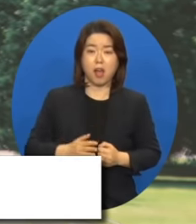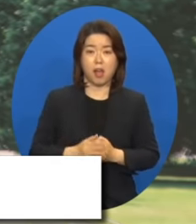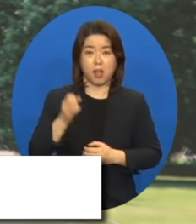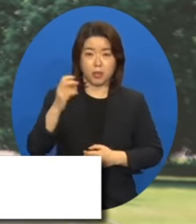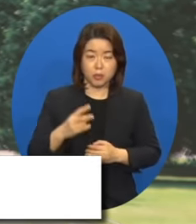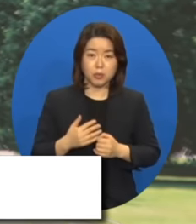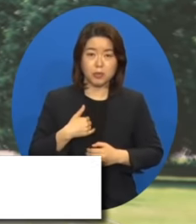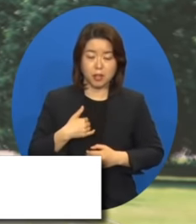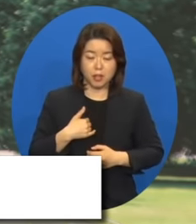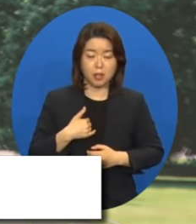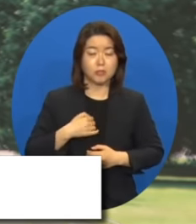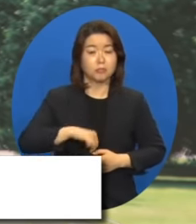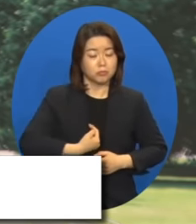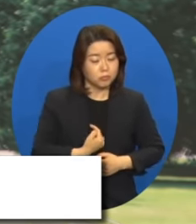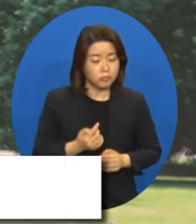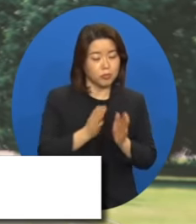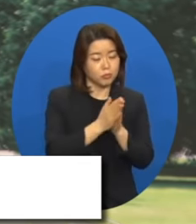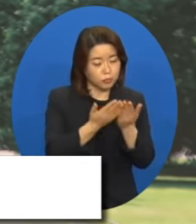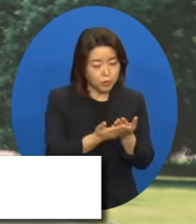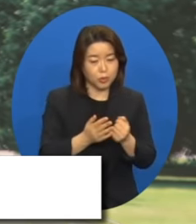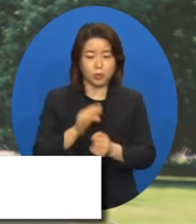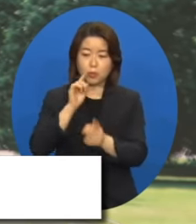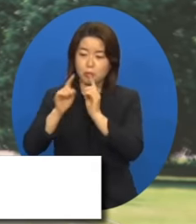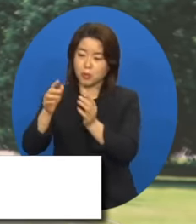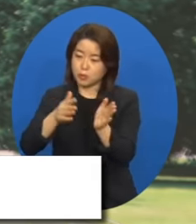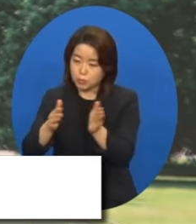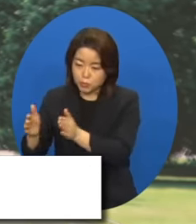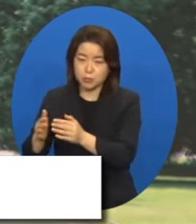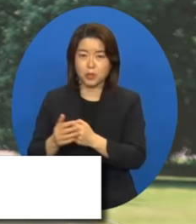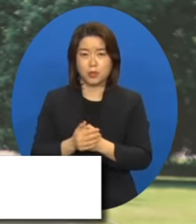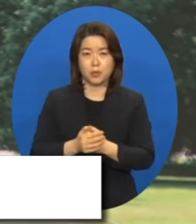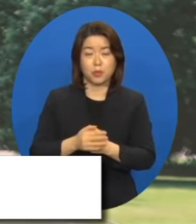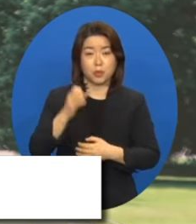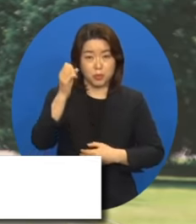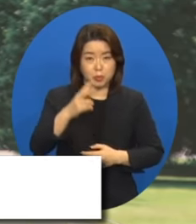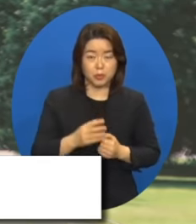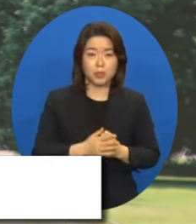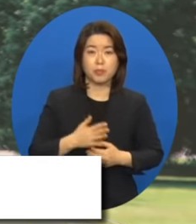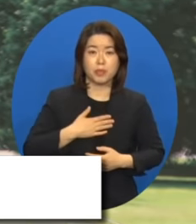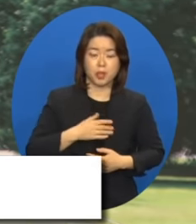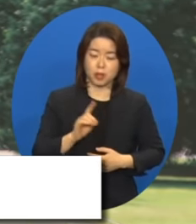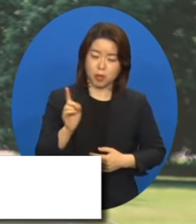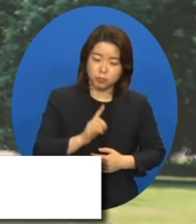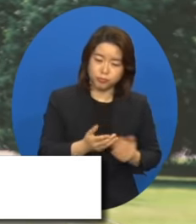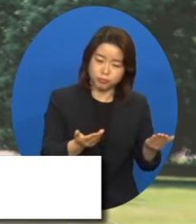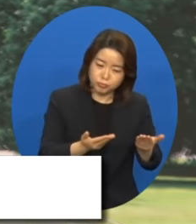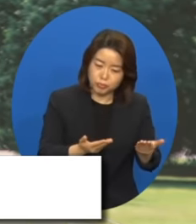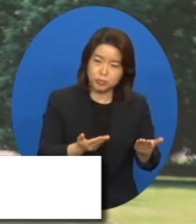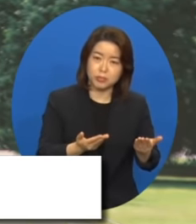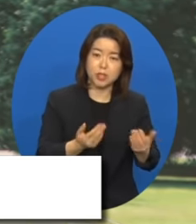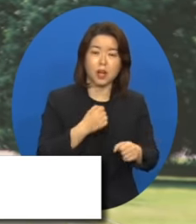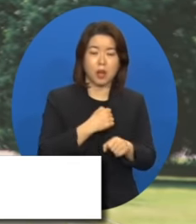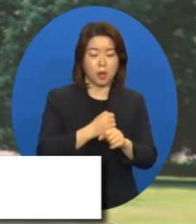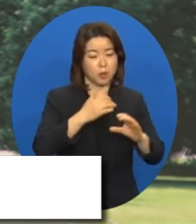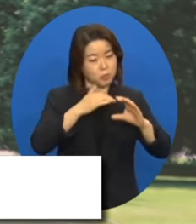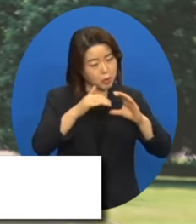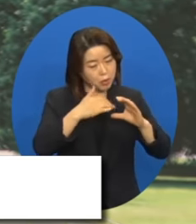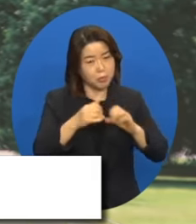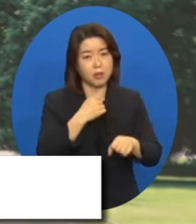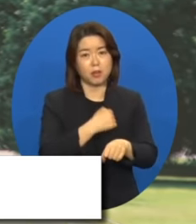제가 책도 보고 말씀도 준비하고 그리고 제가 무슨 일도 하고 메일도 보내고,